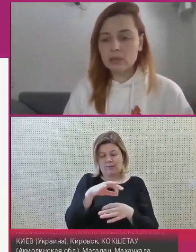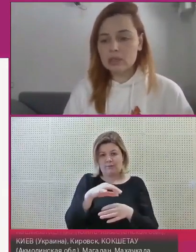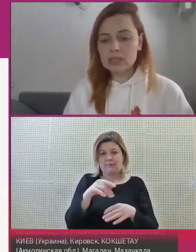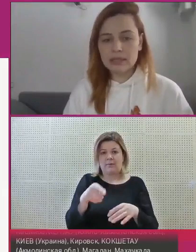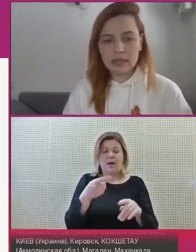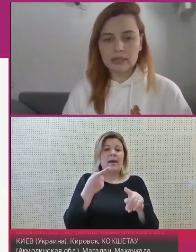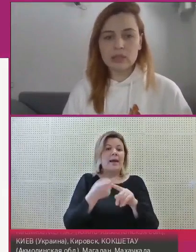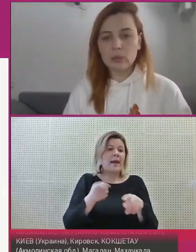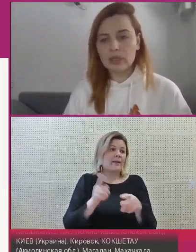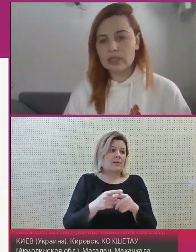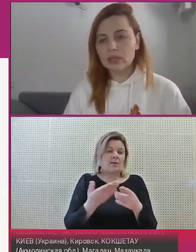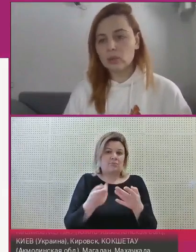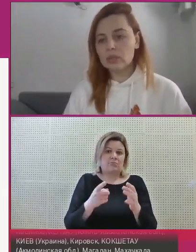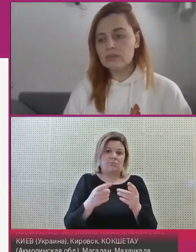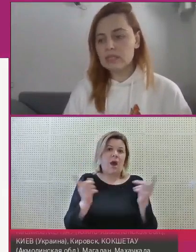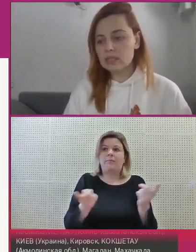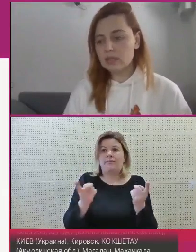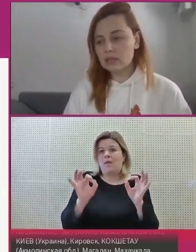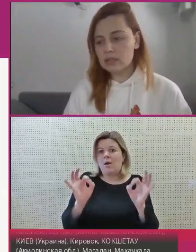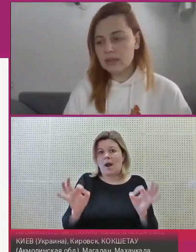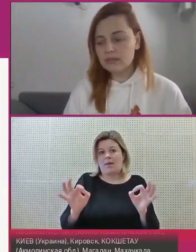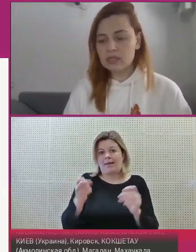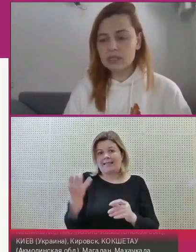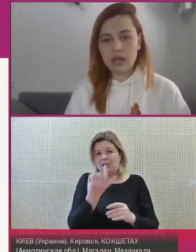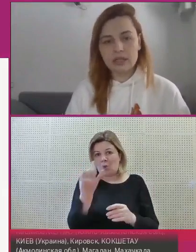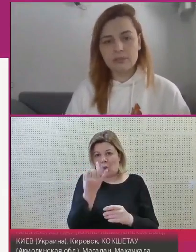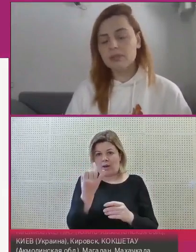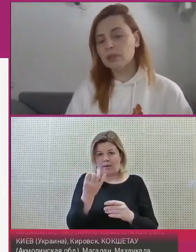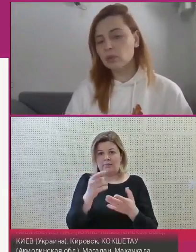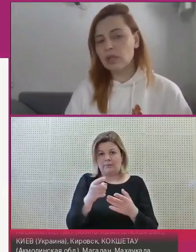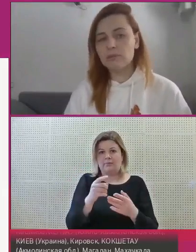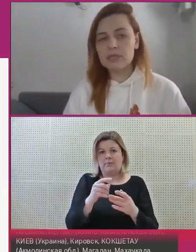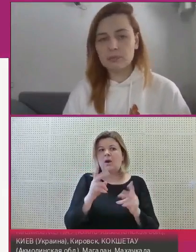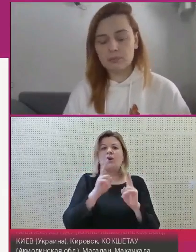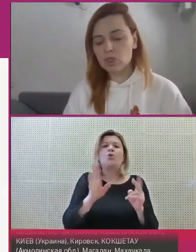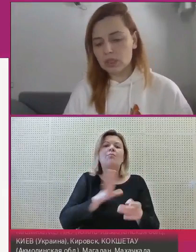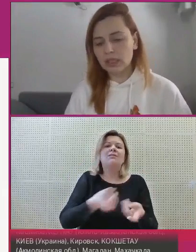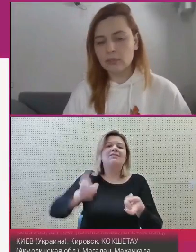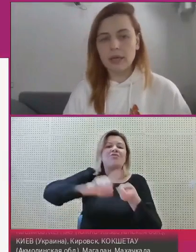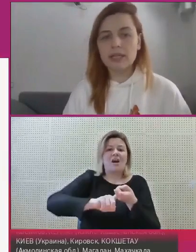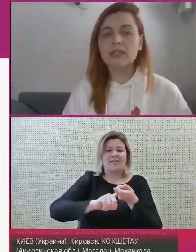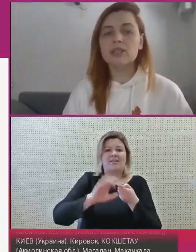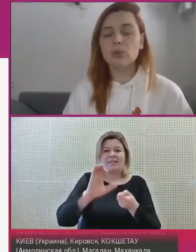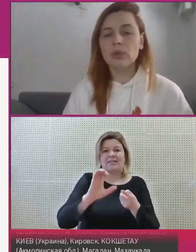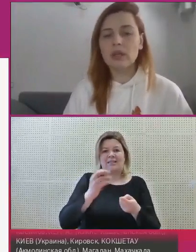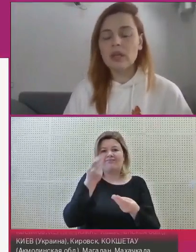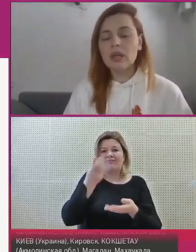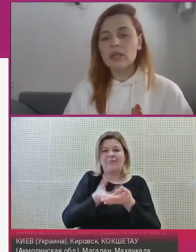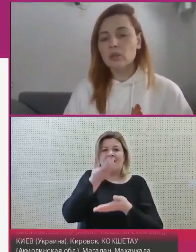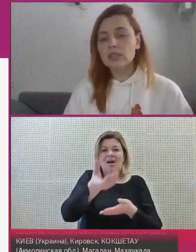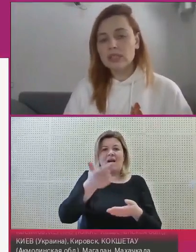деле абсолютно стандартная история, если кто-то из вас связывался с грантами, либо кто-то пишет какие-то проектные